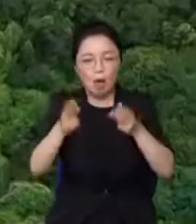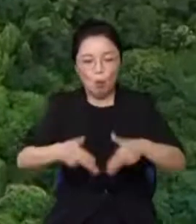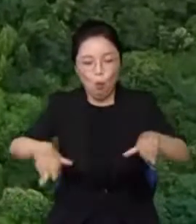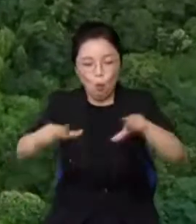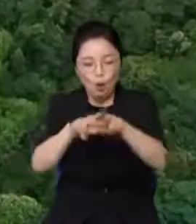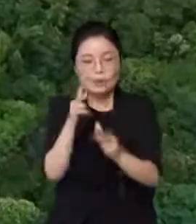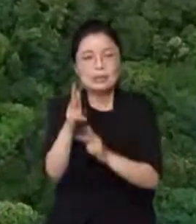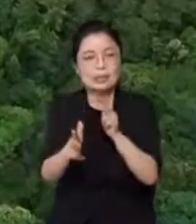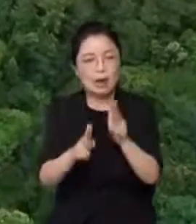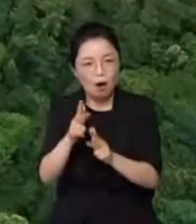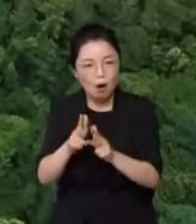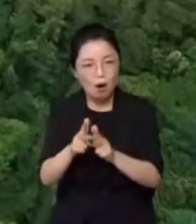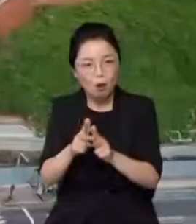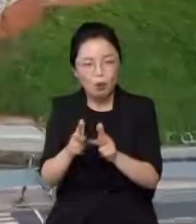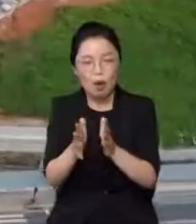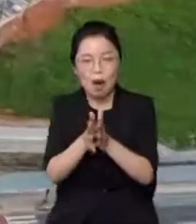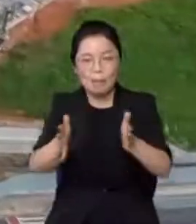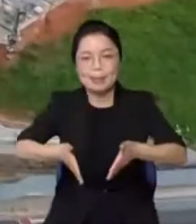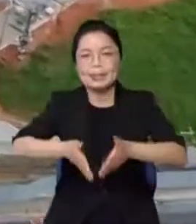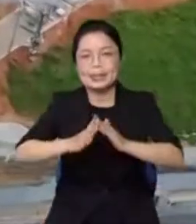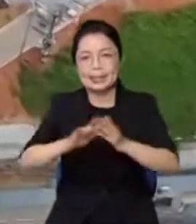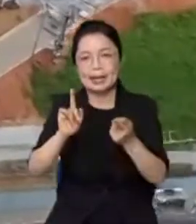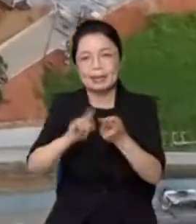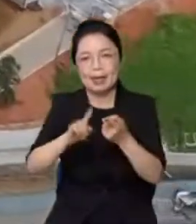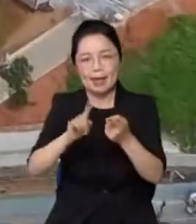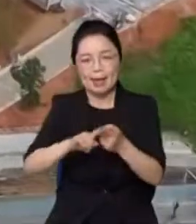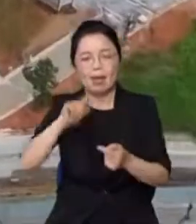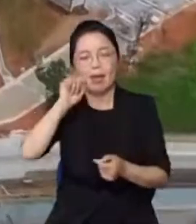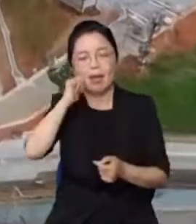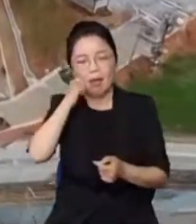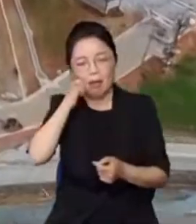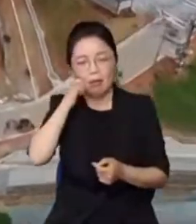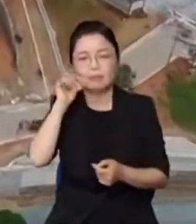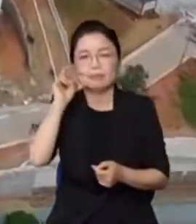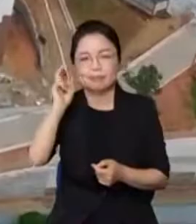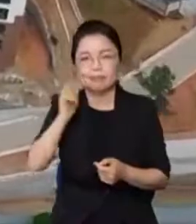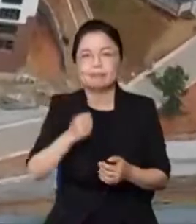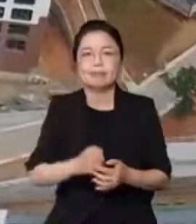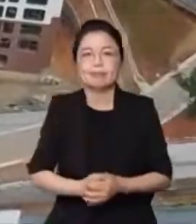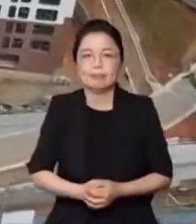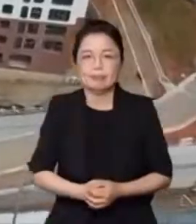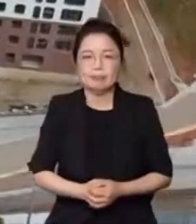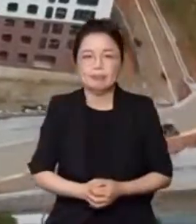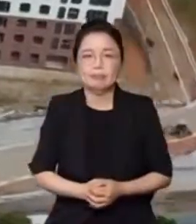대규모 아파트 건립 등 난개발이 현실화될 것으로 보입니다 kbc 박승현 입니다